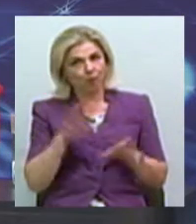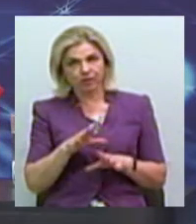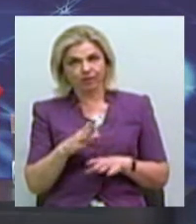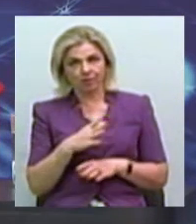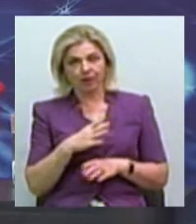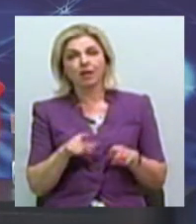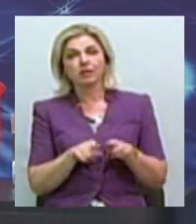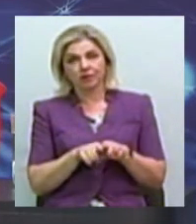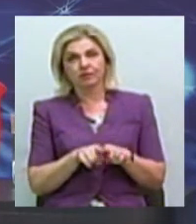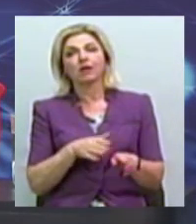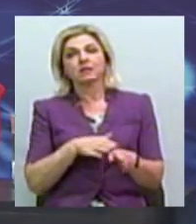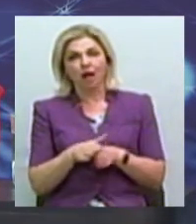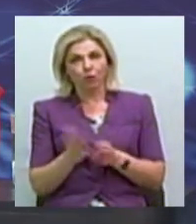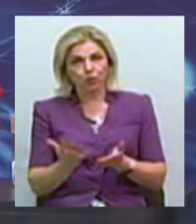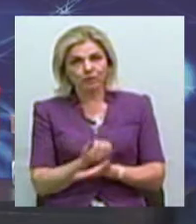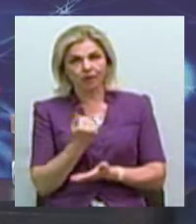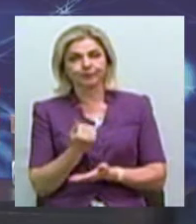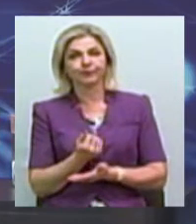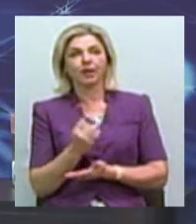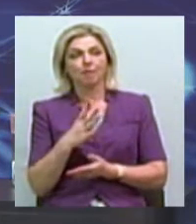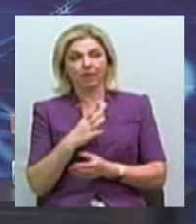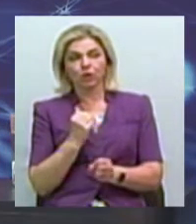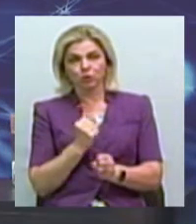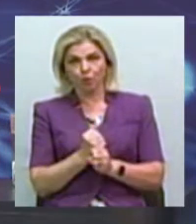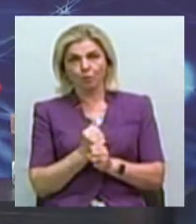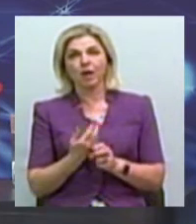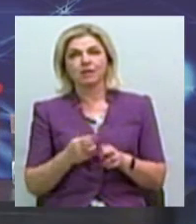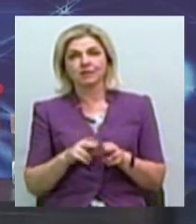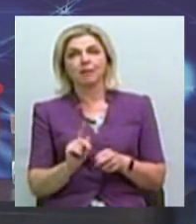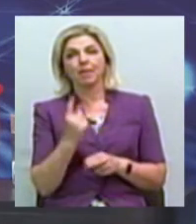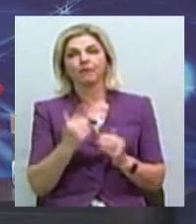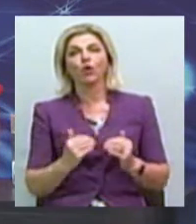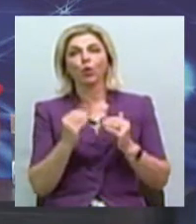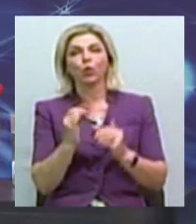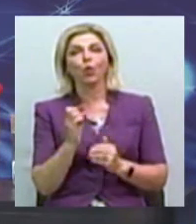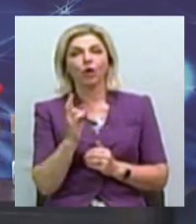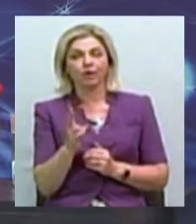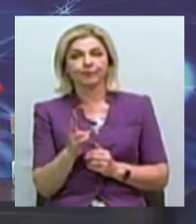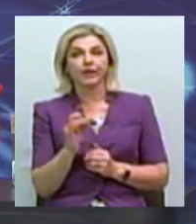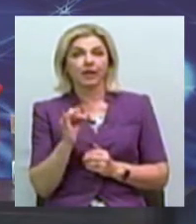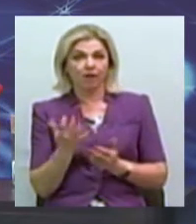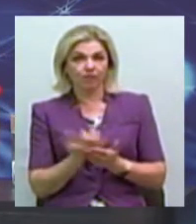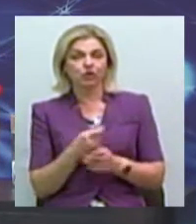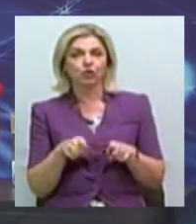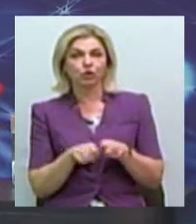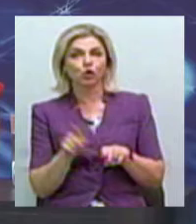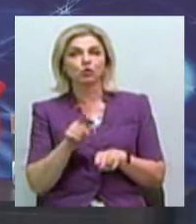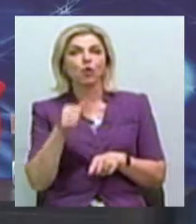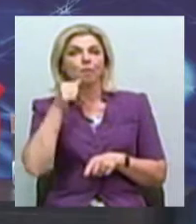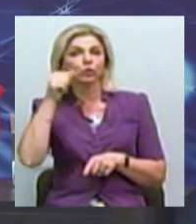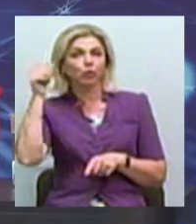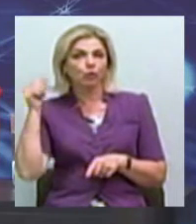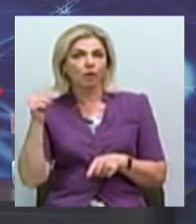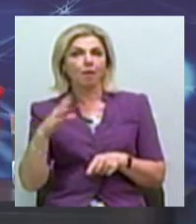тим не менш сталося, і він був зроблений, цей перший крок, і вийшло так, що подано... В минулому